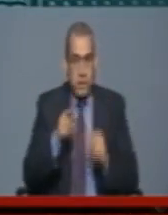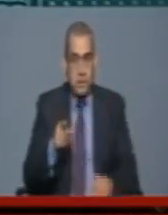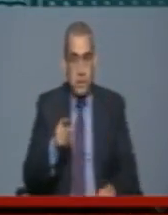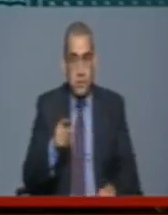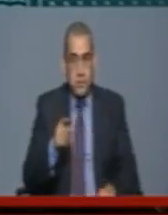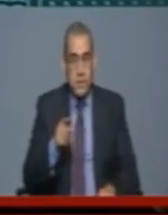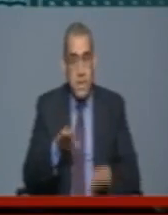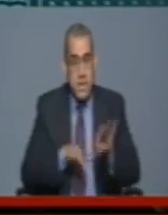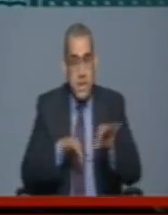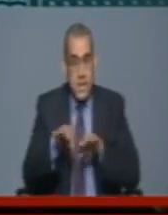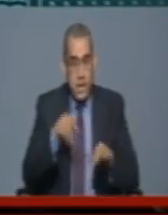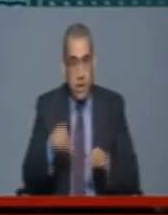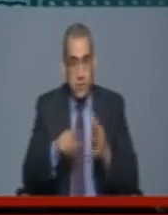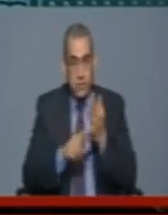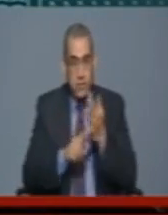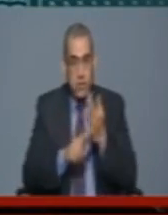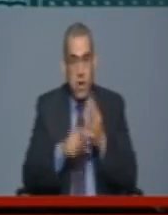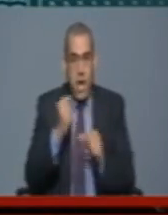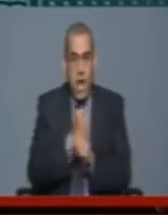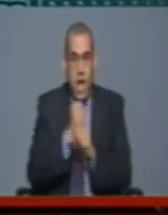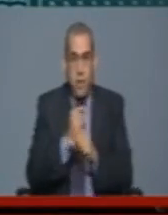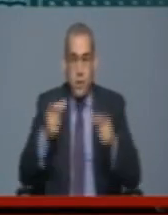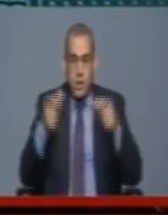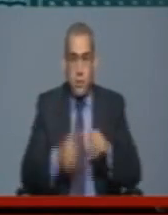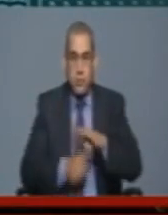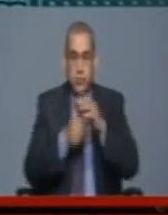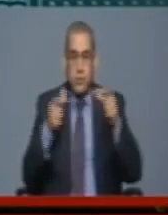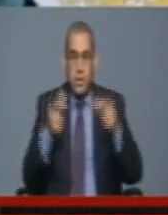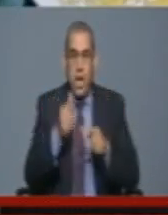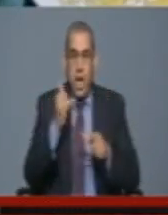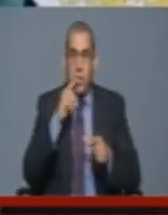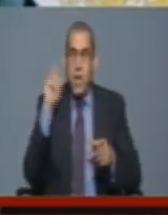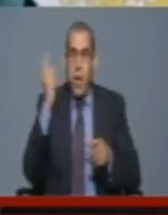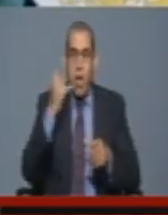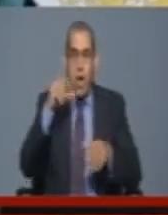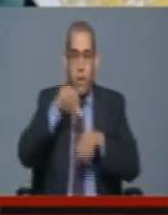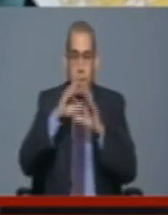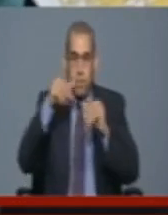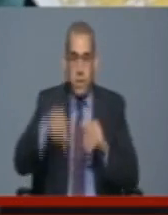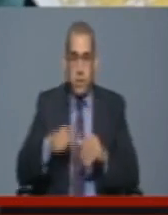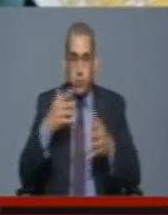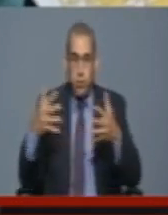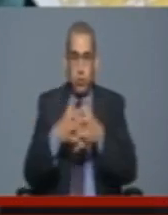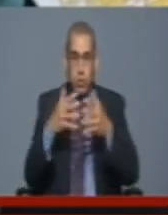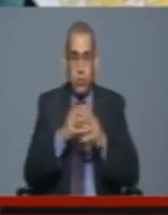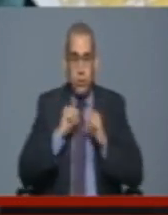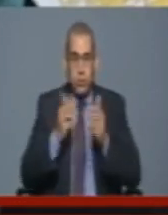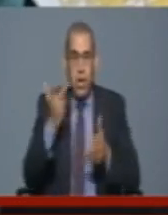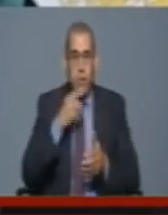سياسيا، قمنا بعقد أول قمة دولية بالقاهرة بمشاركة دولية وإقليمية